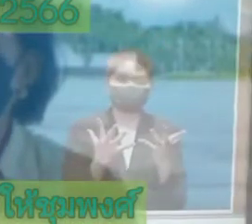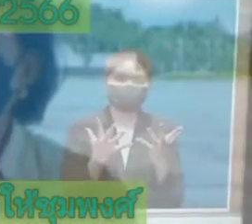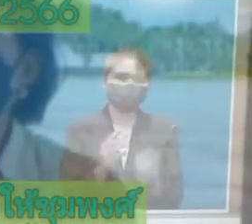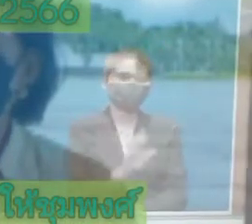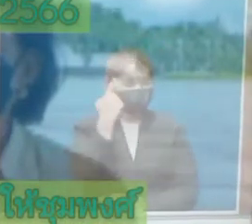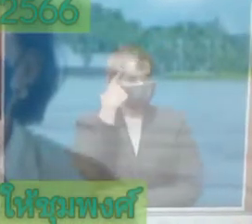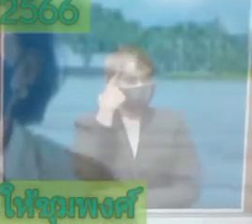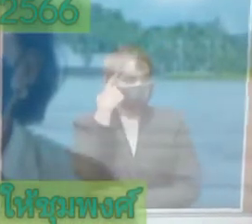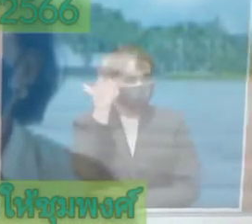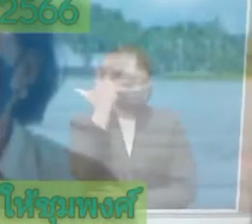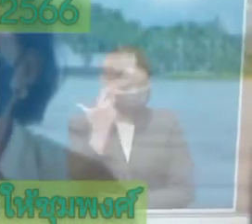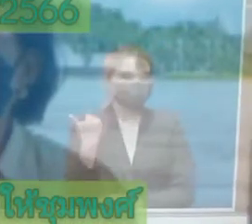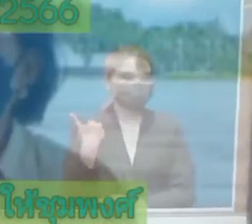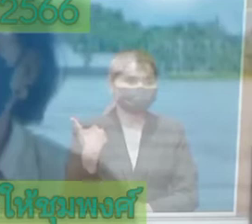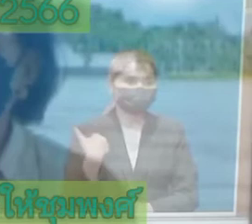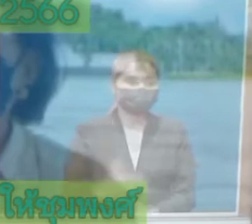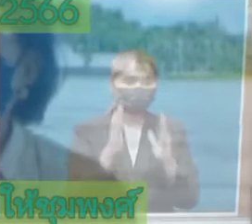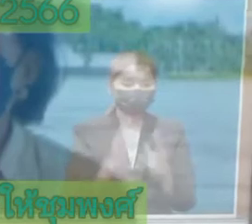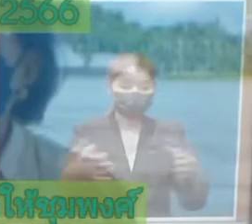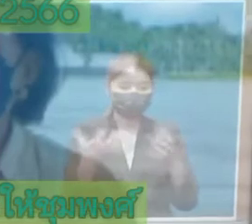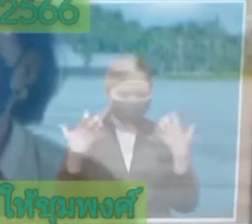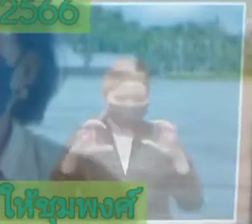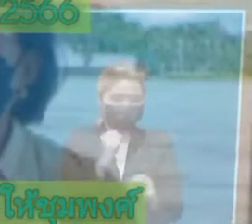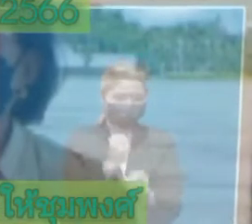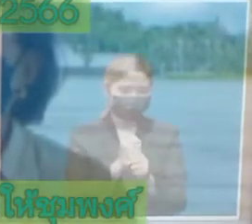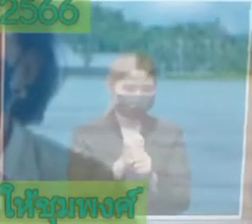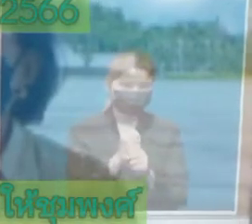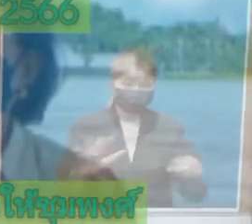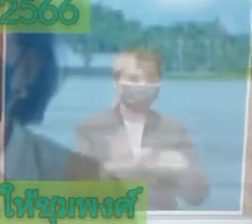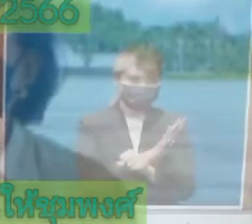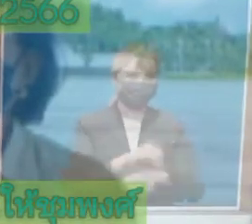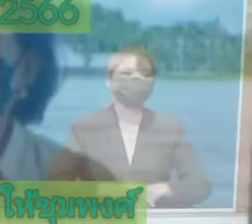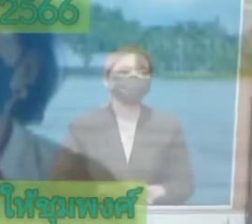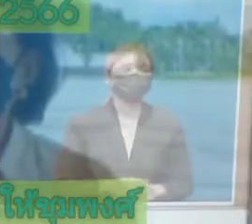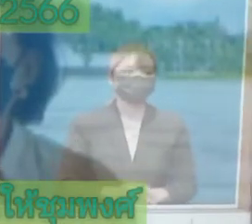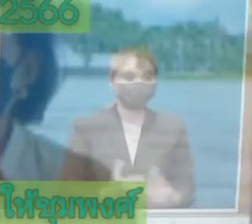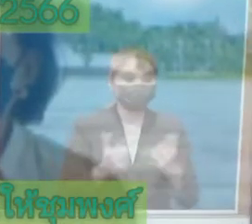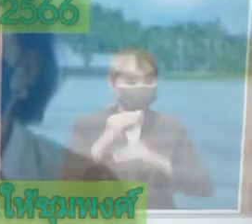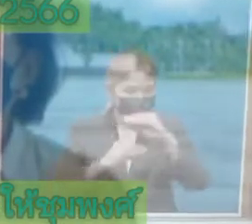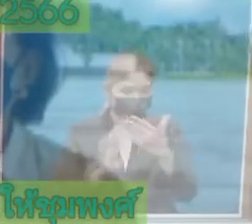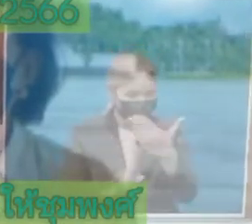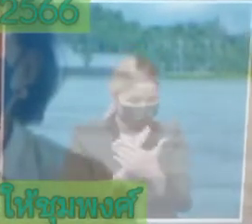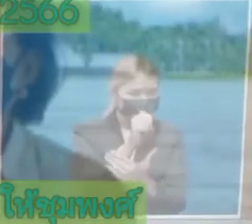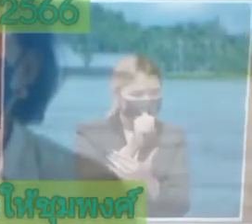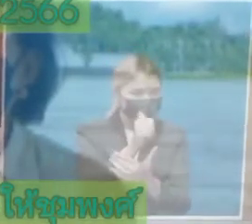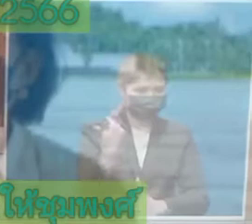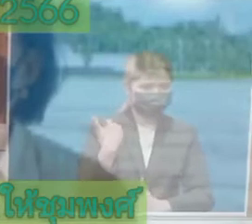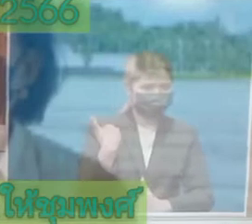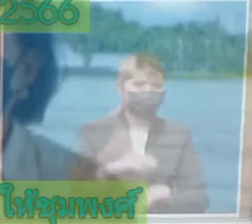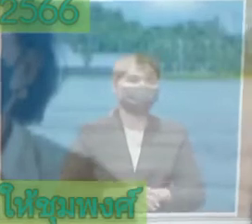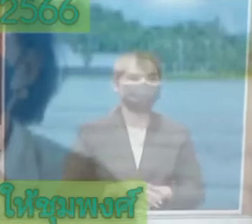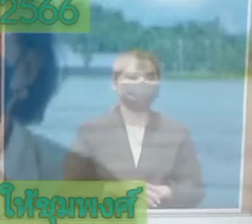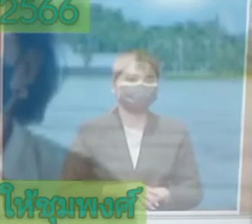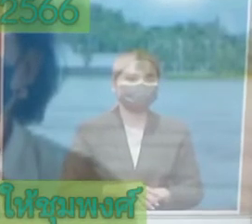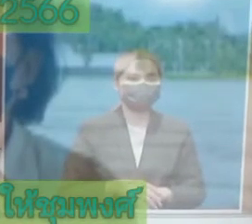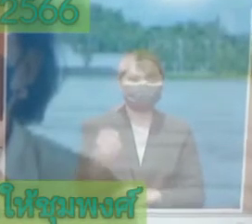คิดทุกวันทุกคนทำงานอย่างเต็มที่หลายอย่างที่ปรากฏออกมาก็คือผลสำเร็จหลายอย่างก็มีอยู่นะครับคือถ้าจะพูดกันแต่เพียงว่